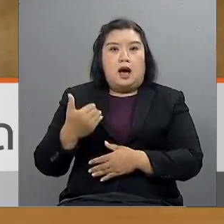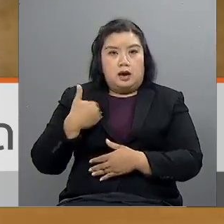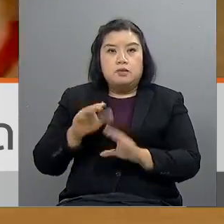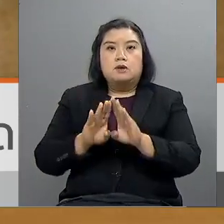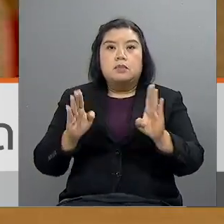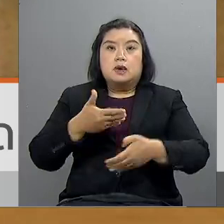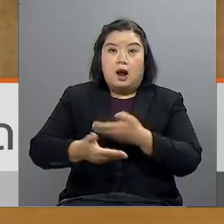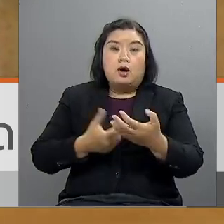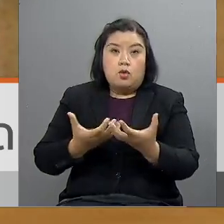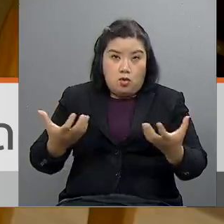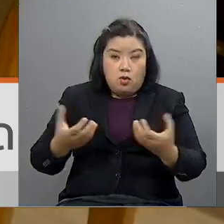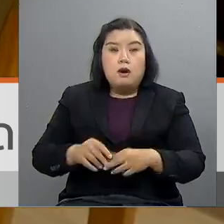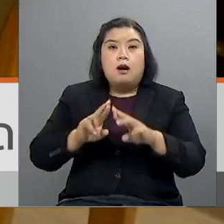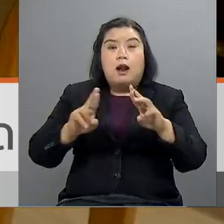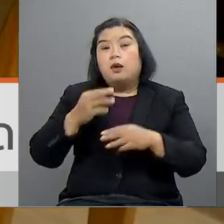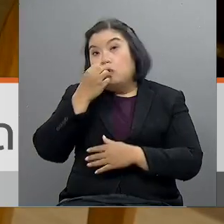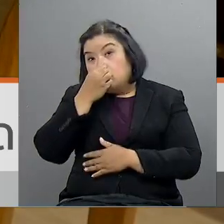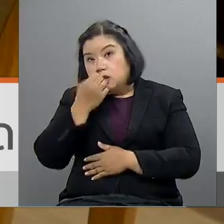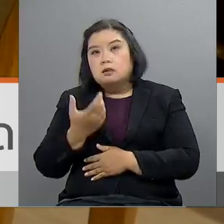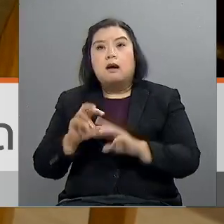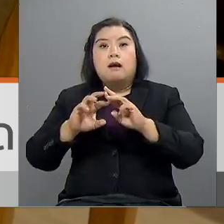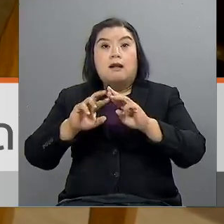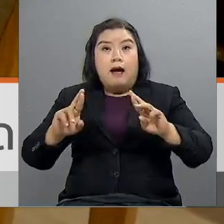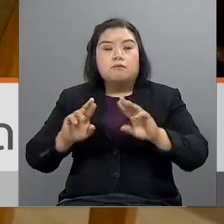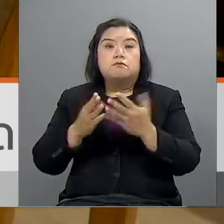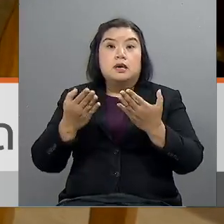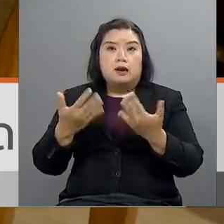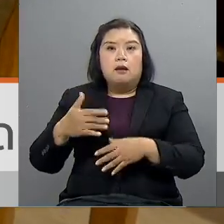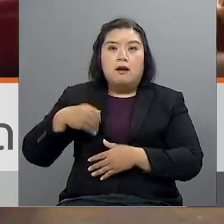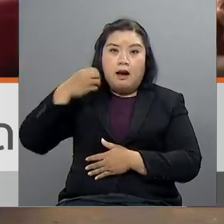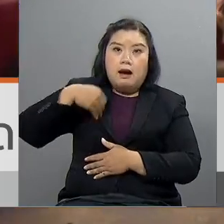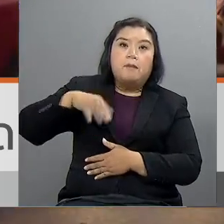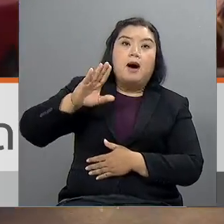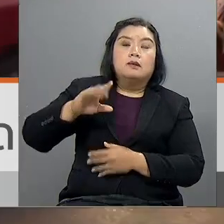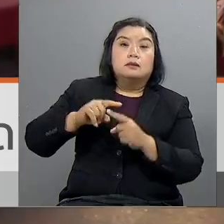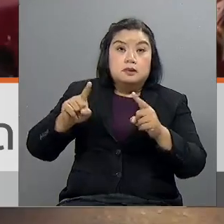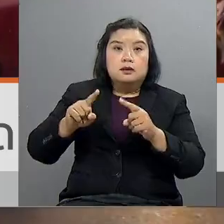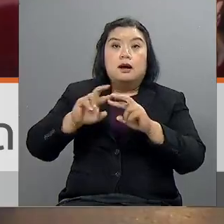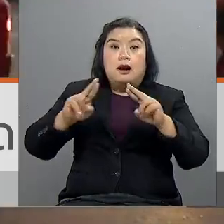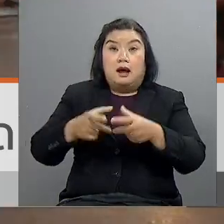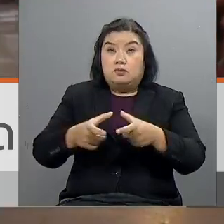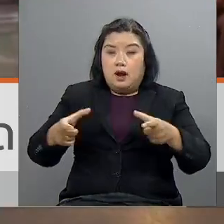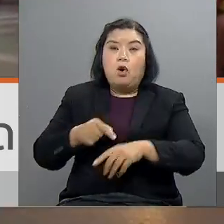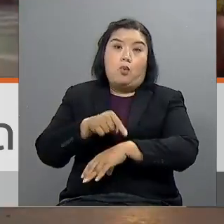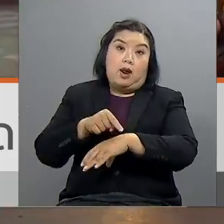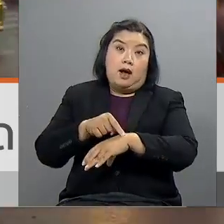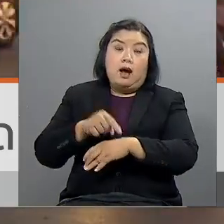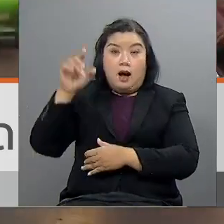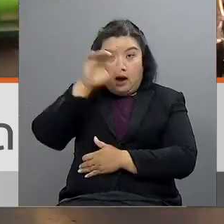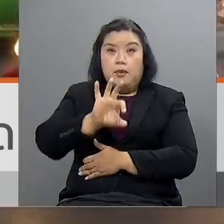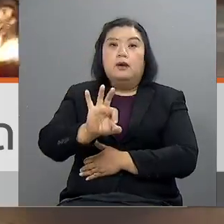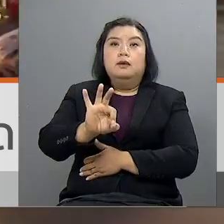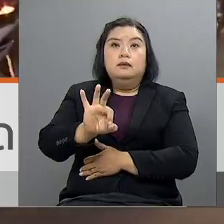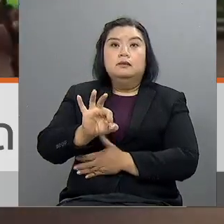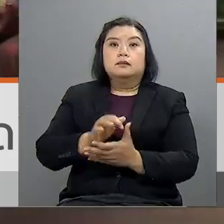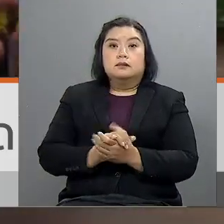ร้านอาหารที่ให้เปิดแบบซื้อกลับไปบริโภคหรือว่าห้างสรรพสินค้าเปิดได้ไม่เกิน 21:00นนะครับส่วน